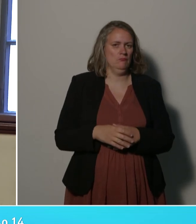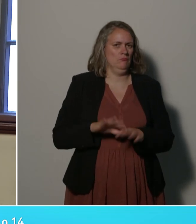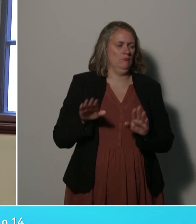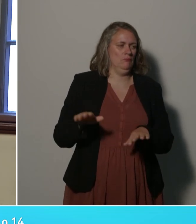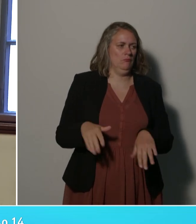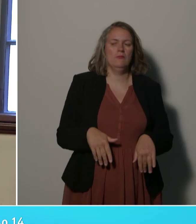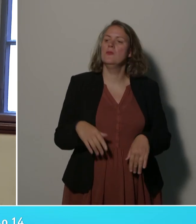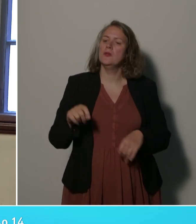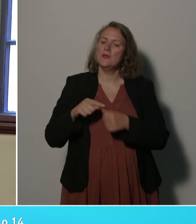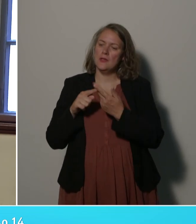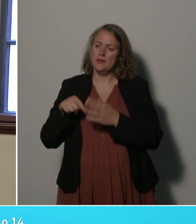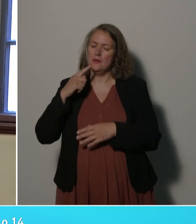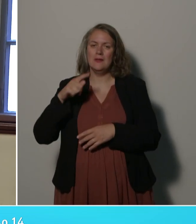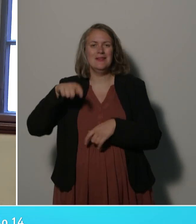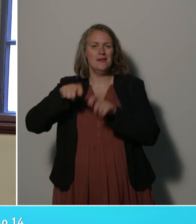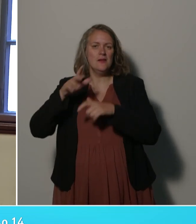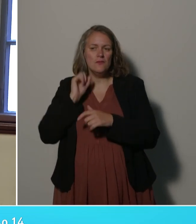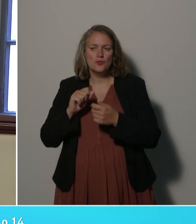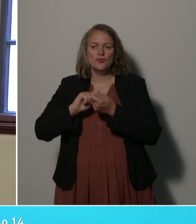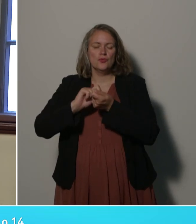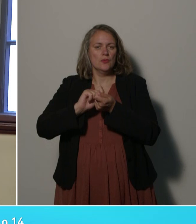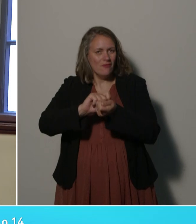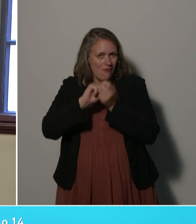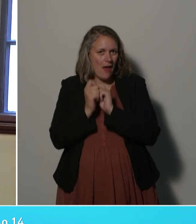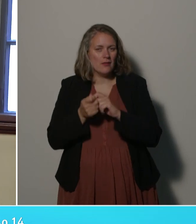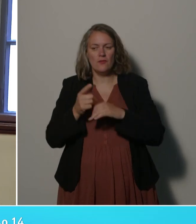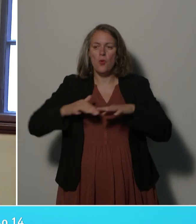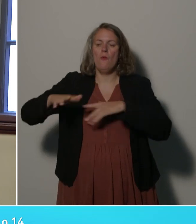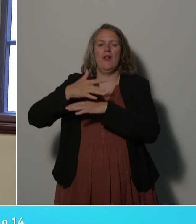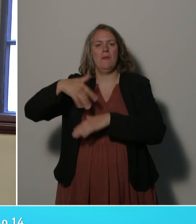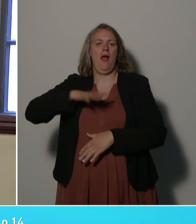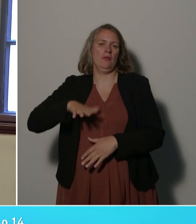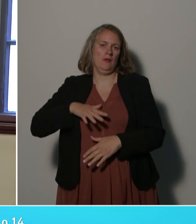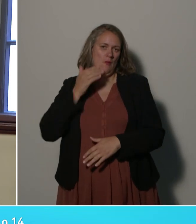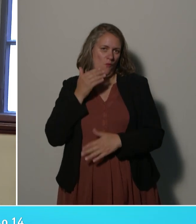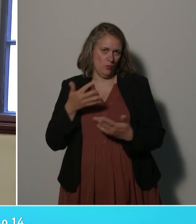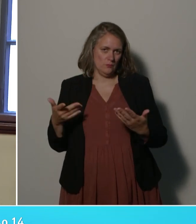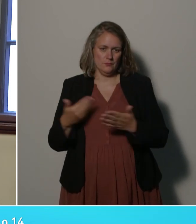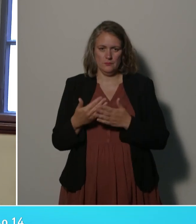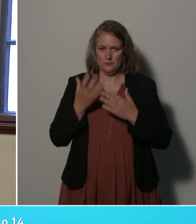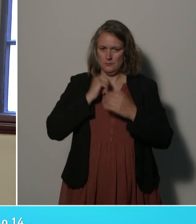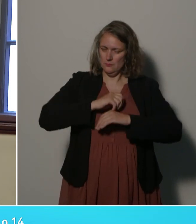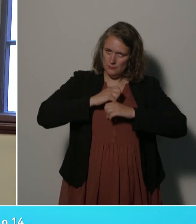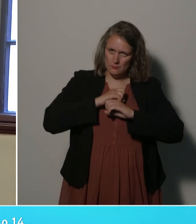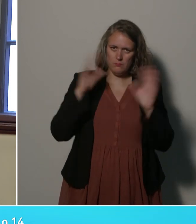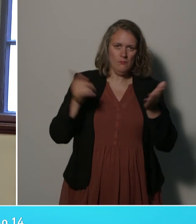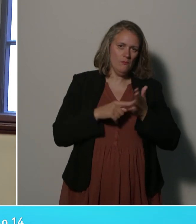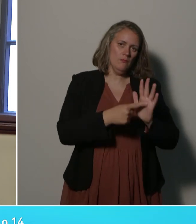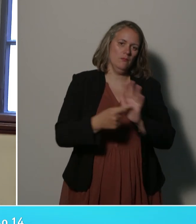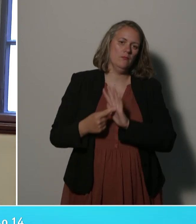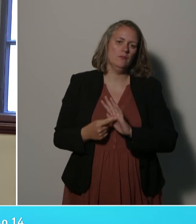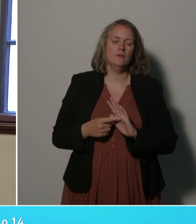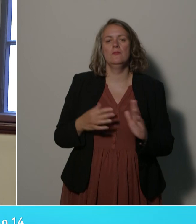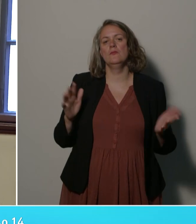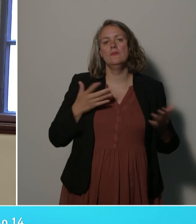und jenes verändern, damit das Projekt auf das Umfeld besser verträglich ist. Und das wollte ich an dieser Stelle mal klar sagen. Wir werden bestimmt noch